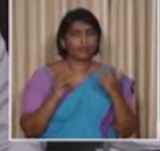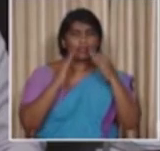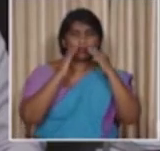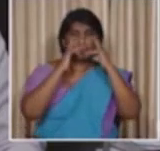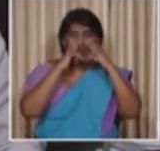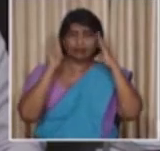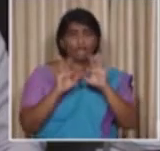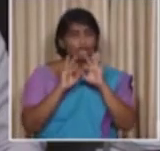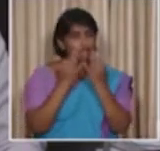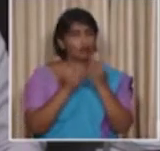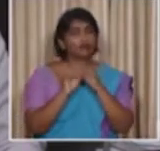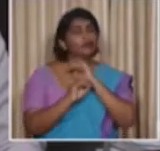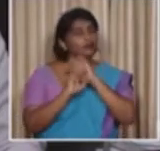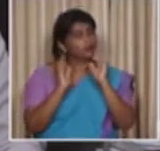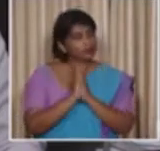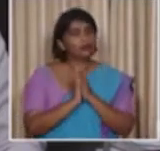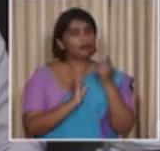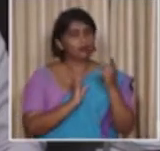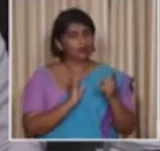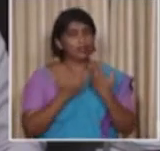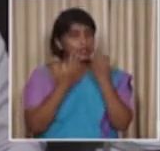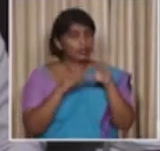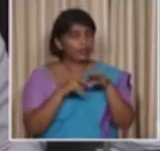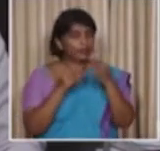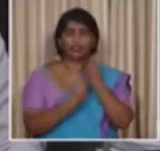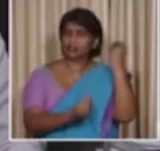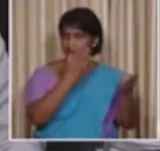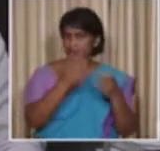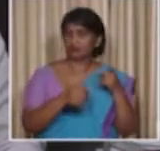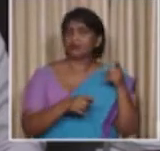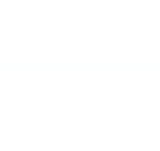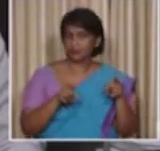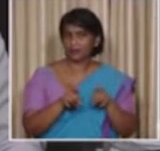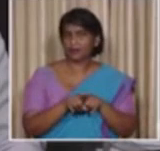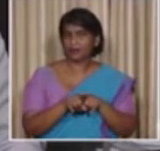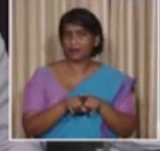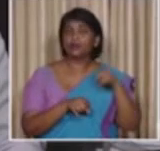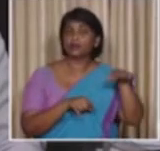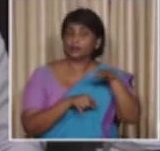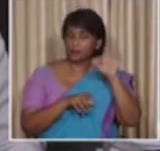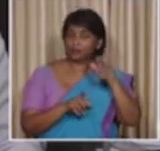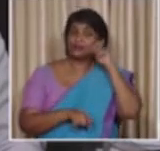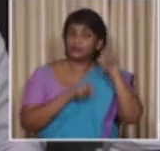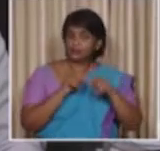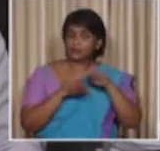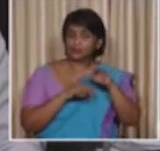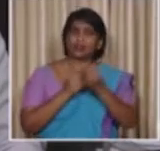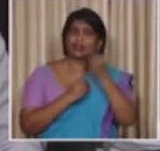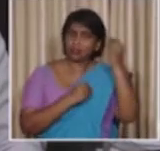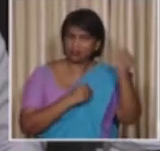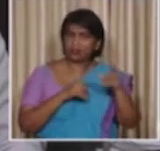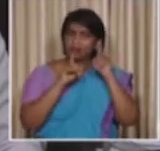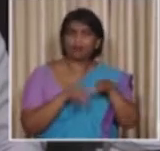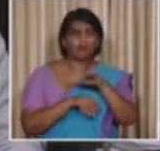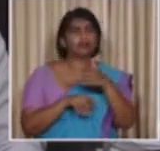කඳවුරු වල හිටිය පවුල් පිටින් ඒ ඔක්කොටම ඒ නිදහස් කළා ඉඩම් දුන්නා. ඒක නිසා ඒ ප්‍රදේශවල ජනතාවට ඉඩම් දෙන්න ඕන නම්